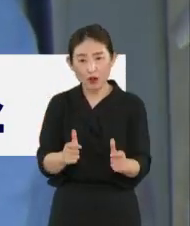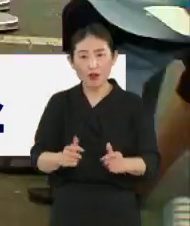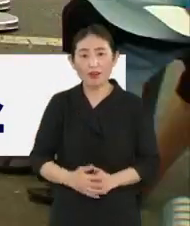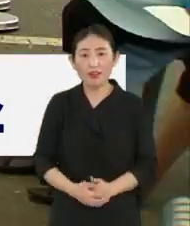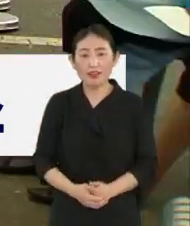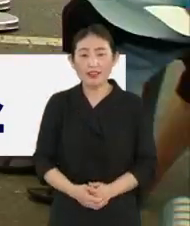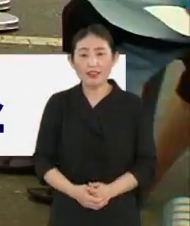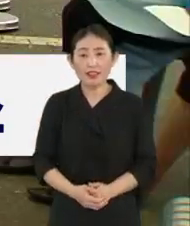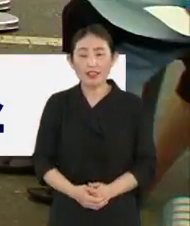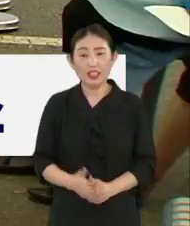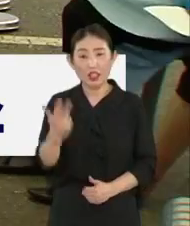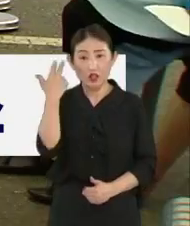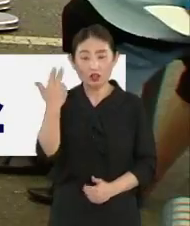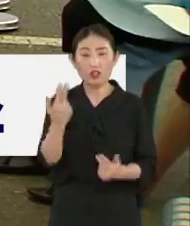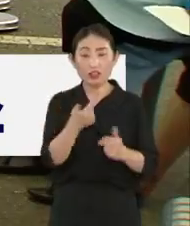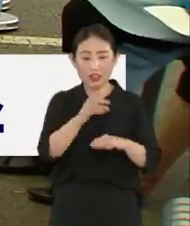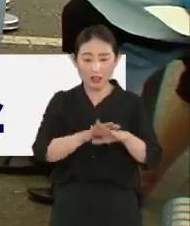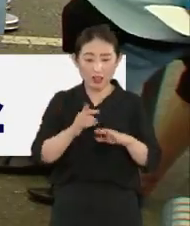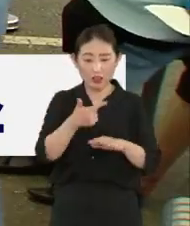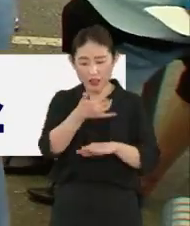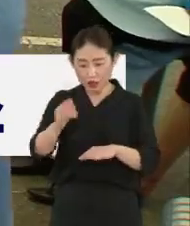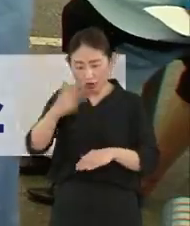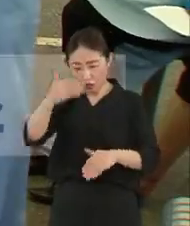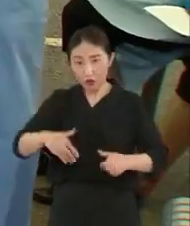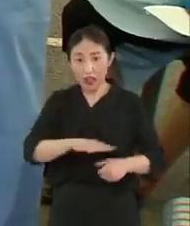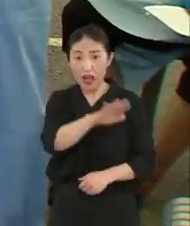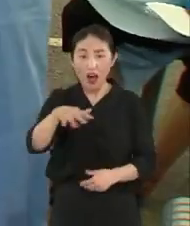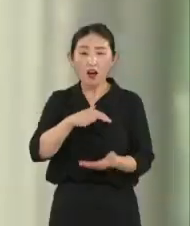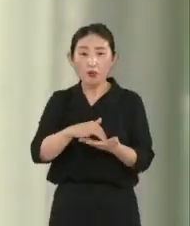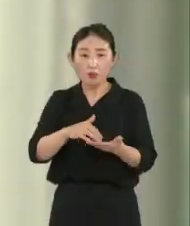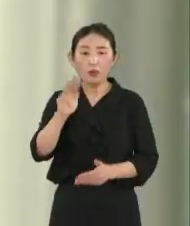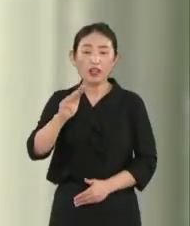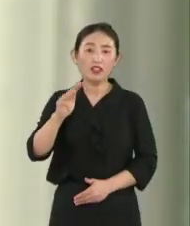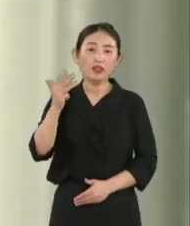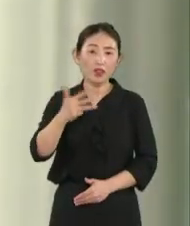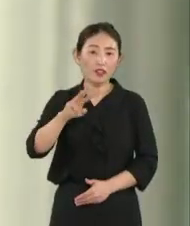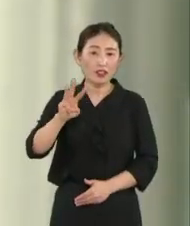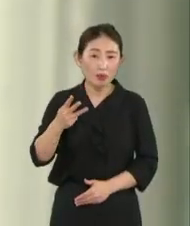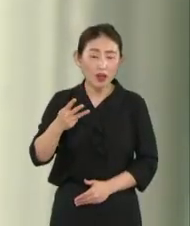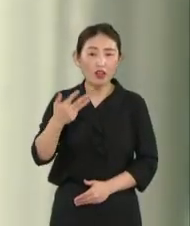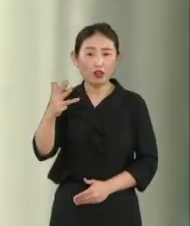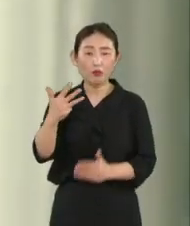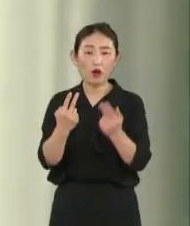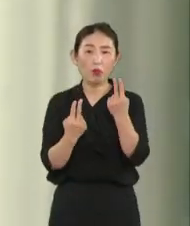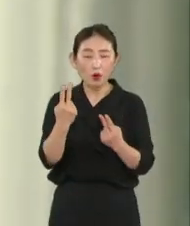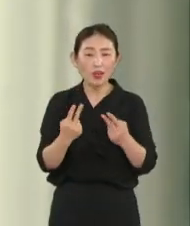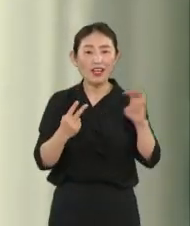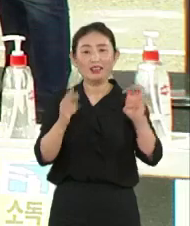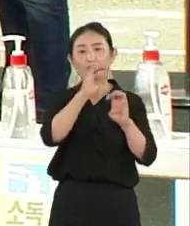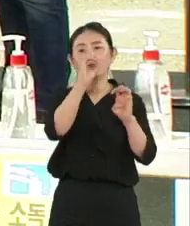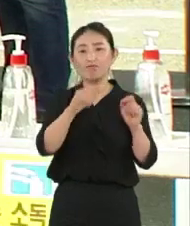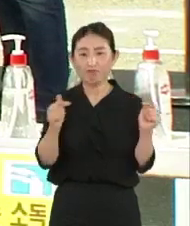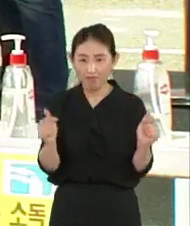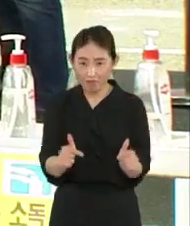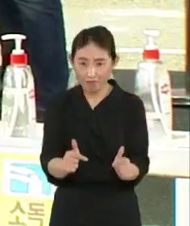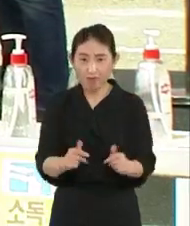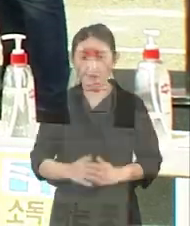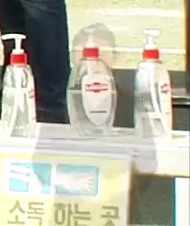이런 일주일 전 대전 세종 충남 의 신규 확인자 8300 8명 에 비해 30% 줄어든